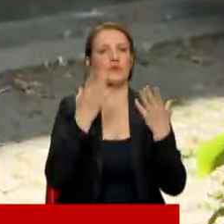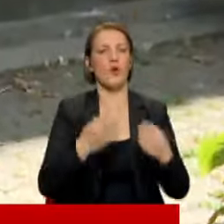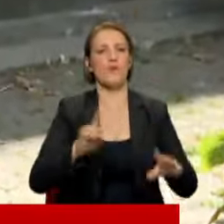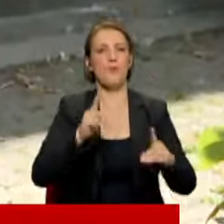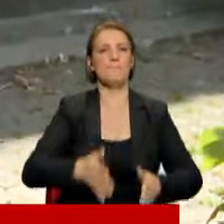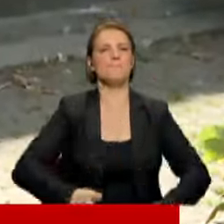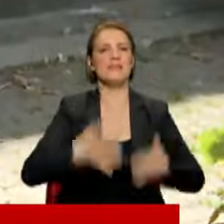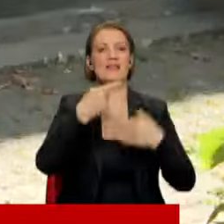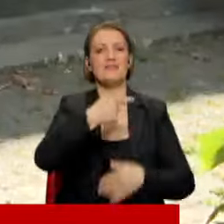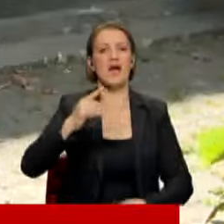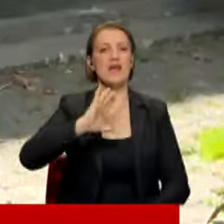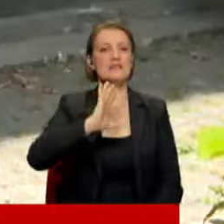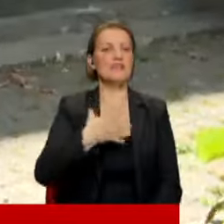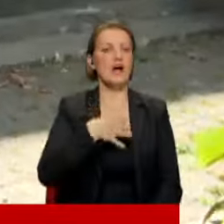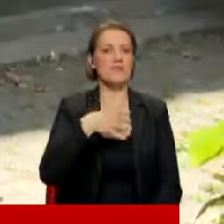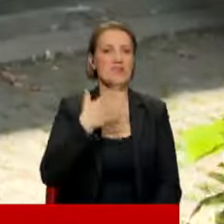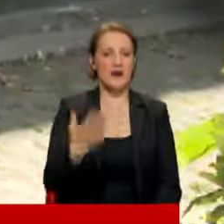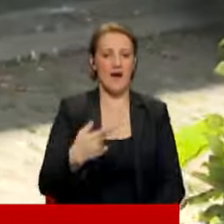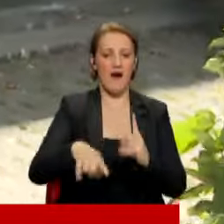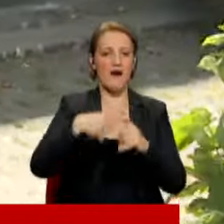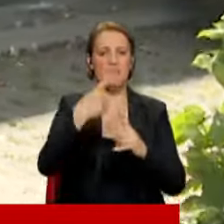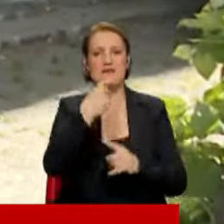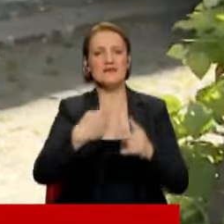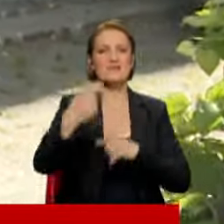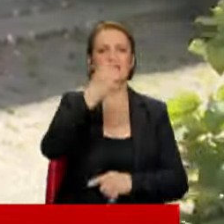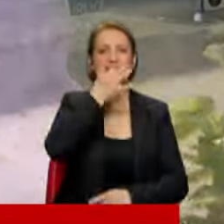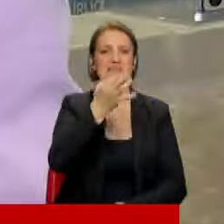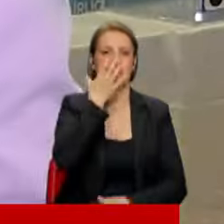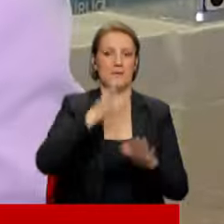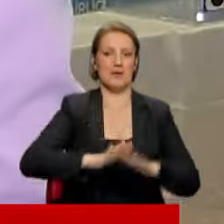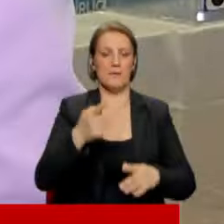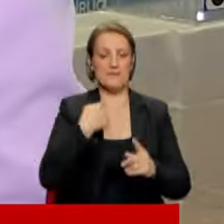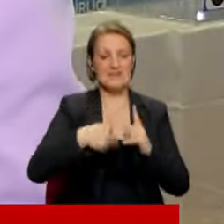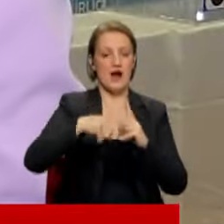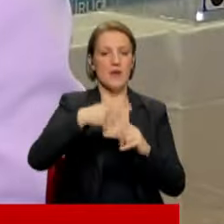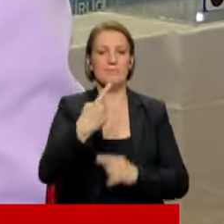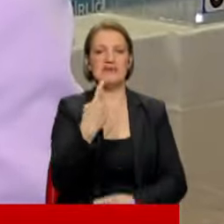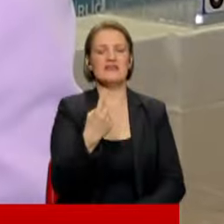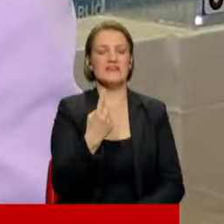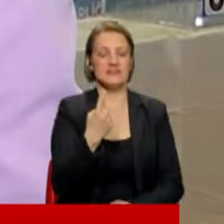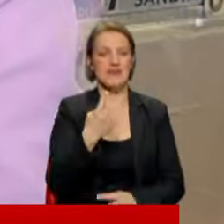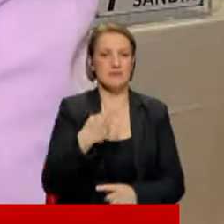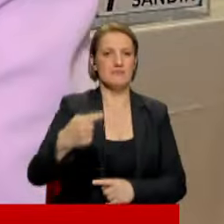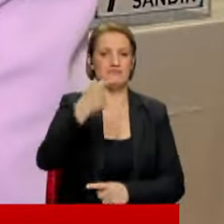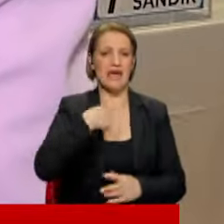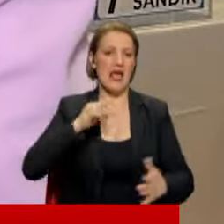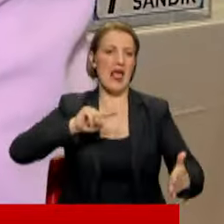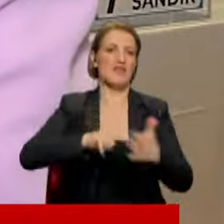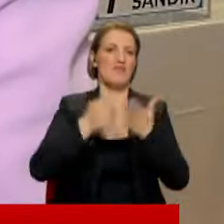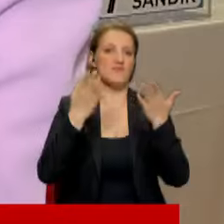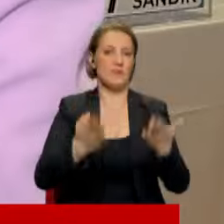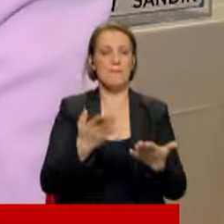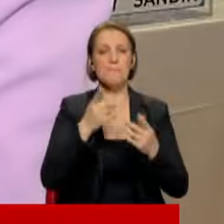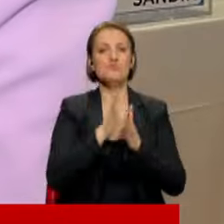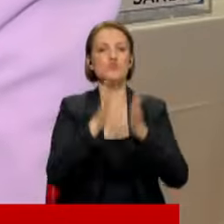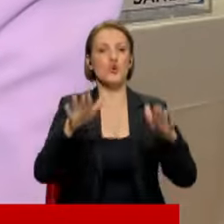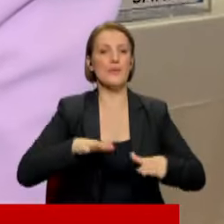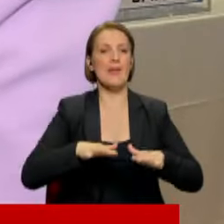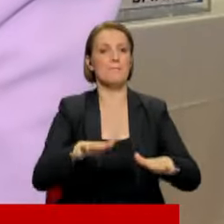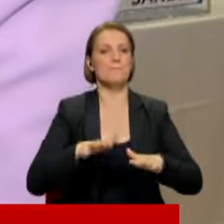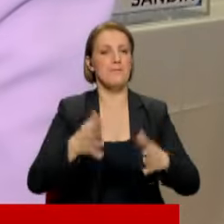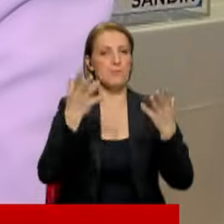binadaki Daire sahipleri de ı bir kat iznini bekliyor biz vermeyi hedefliyoruz o olası beklenen büyük deprem